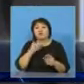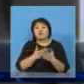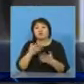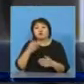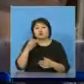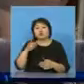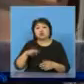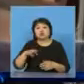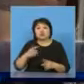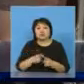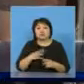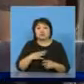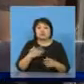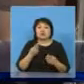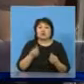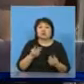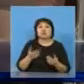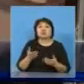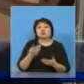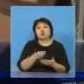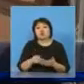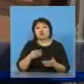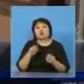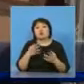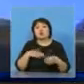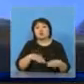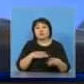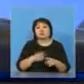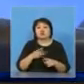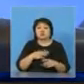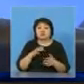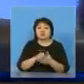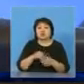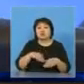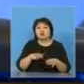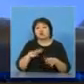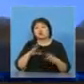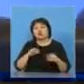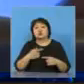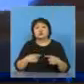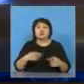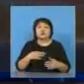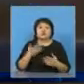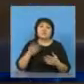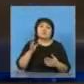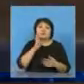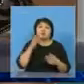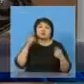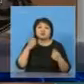составил 500 тысяч тенге. На эти средства Сандугаш приобрела несколько швейных машин и занялась пошивом изделий, на приданное